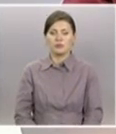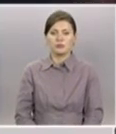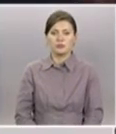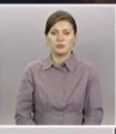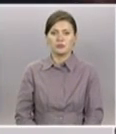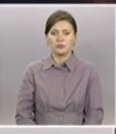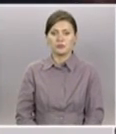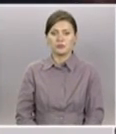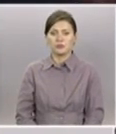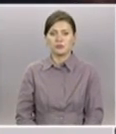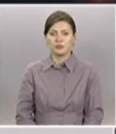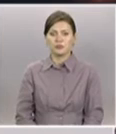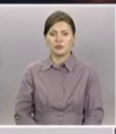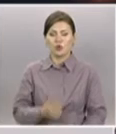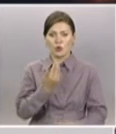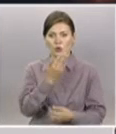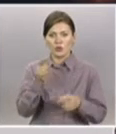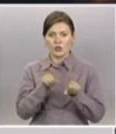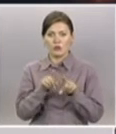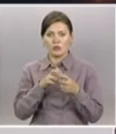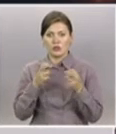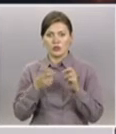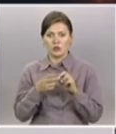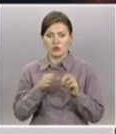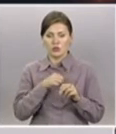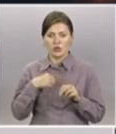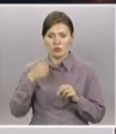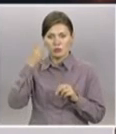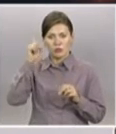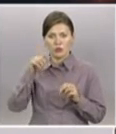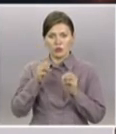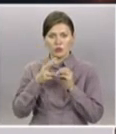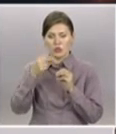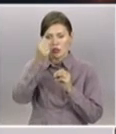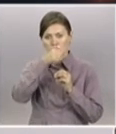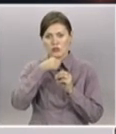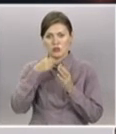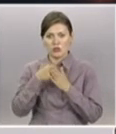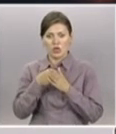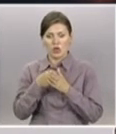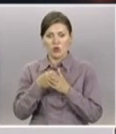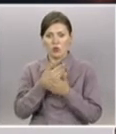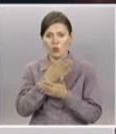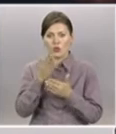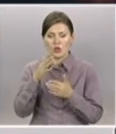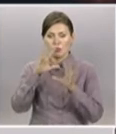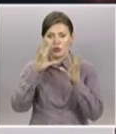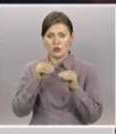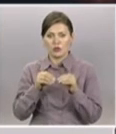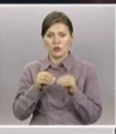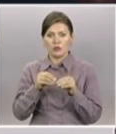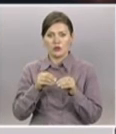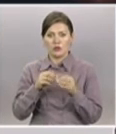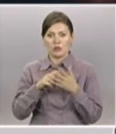Енді ондай мәселе, енді бізде өзіңіз білесіздер, 12 жылға дейін олар бүткіл